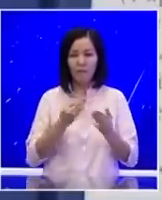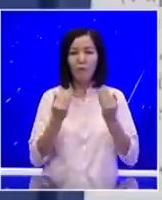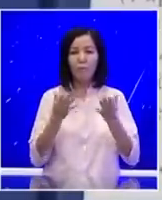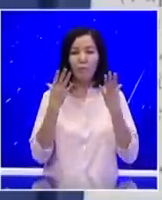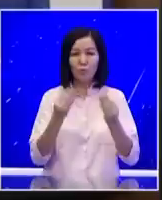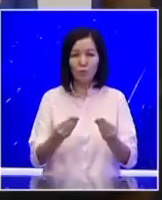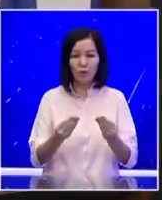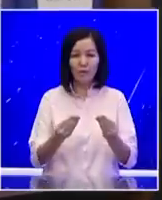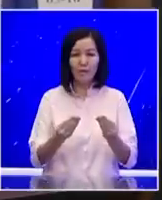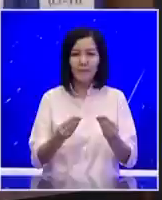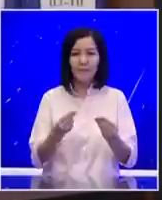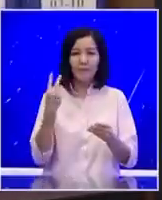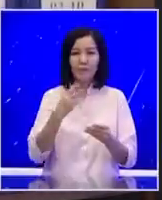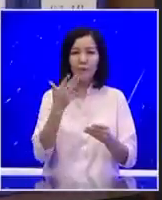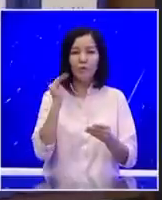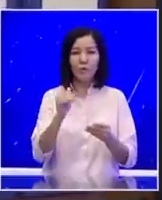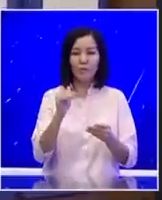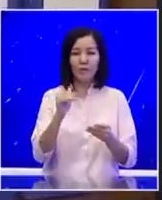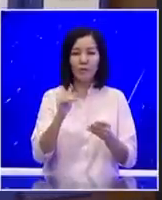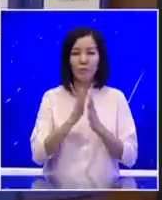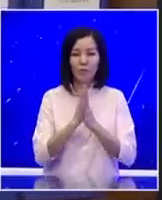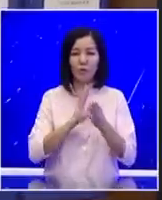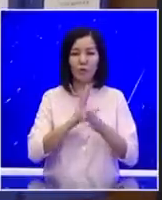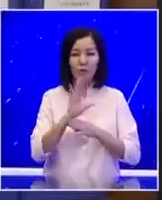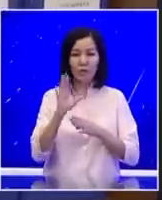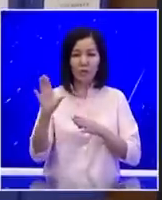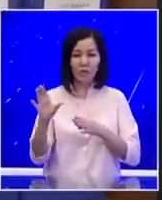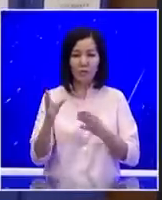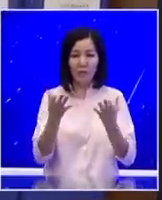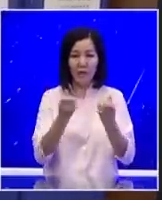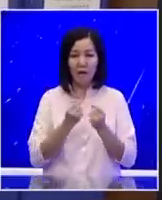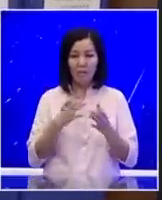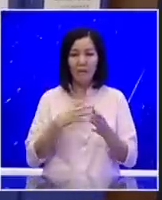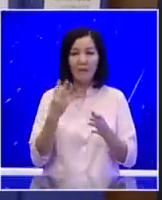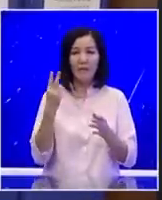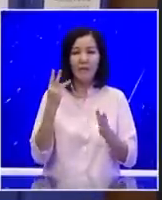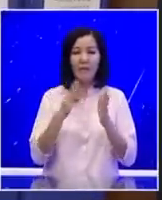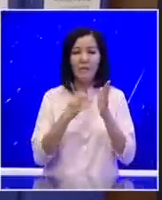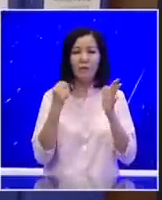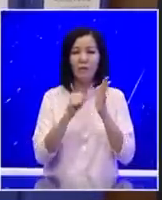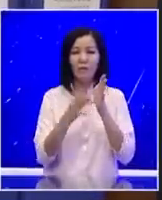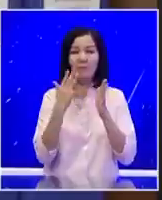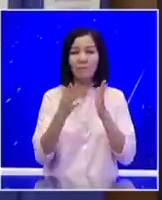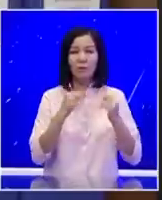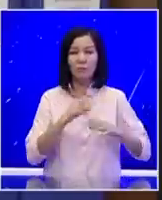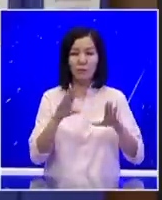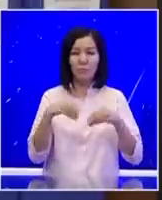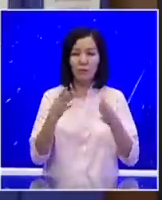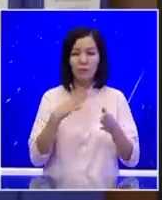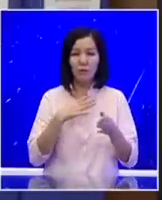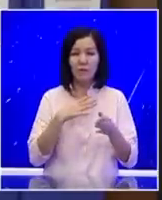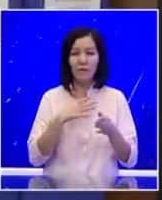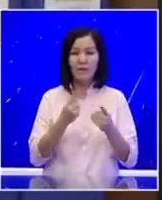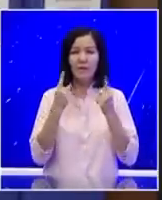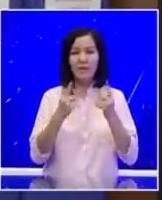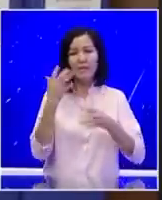күнге 24 мыңнан астам өтініштер қабылданды. Оның ішінде 865 жұмыс берушілер, жаңағы